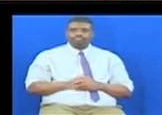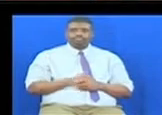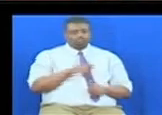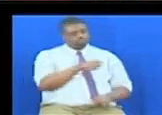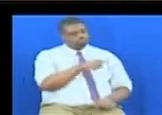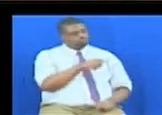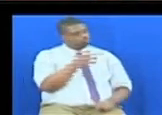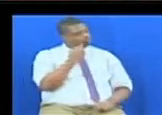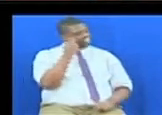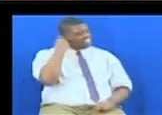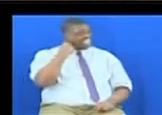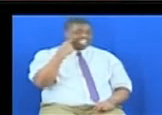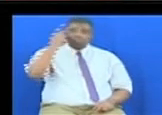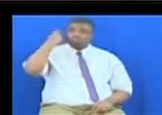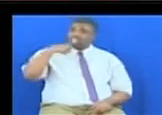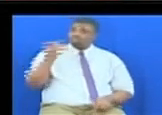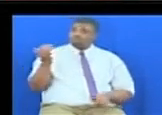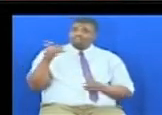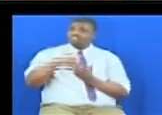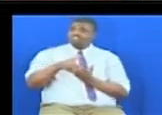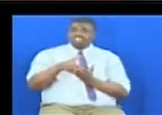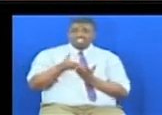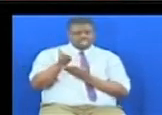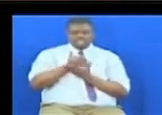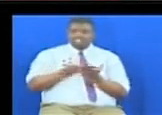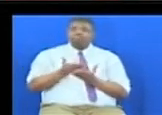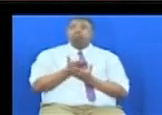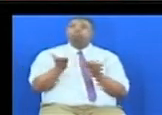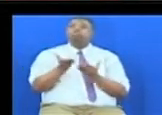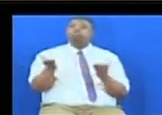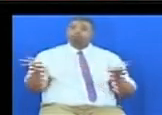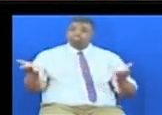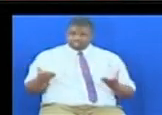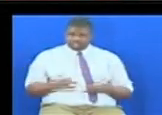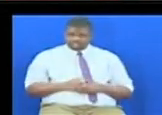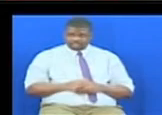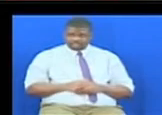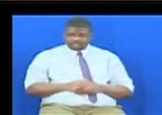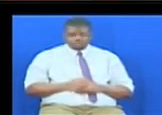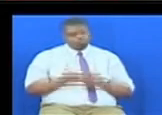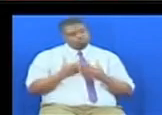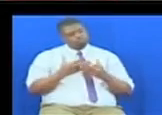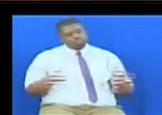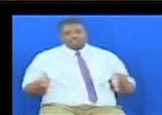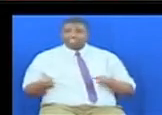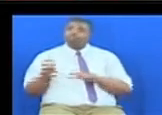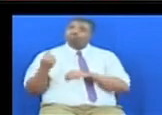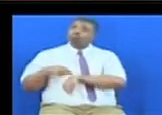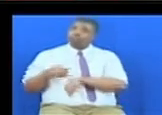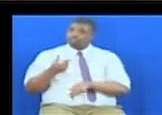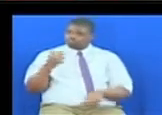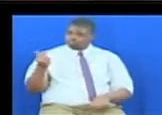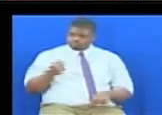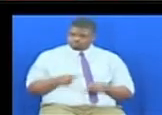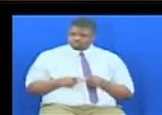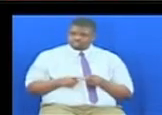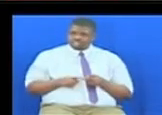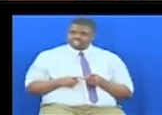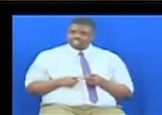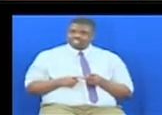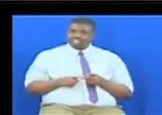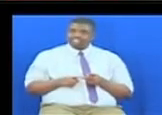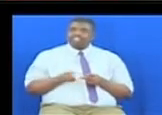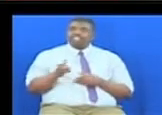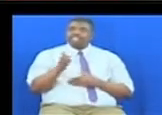Ujanja huu hautawafikisha sehemu yeyote. Ni kujipotezea muda. Na ni sehemu